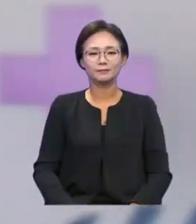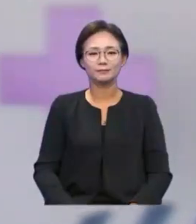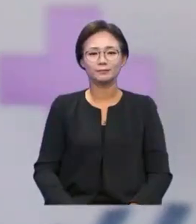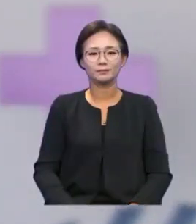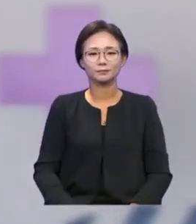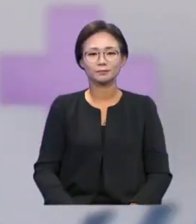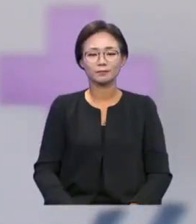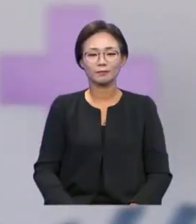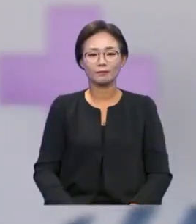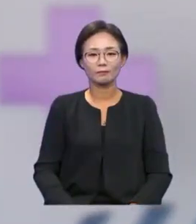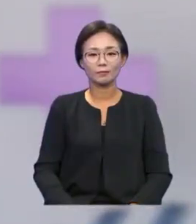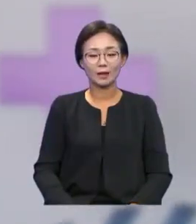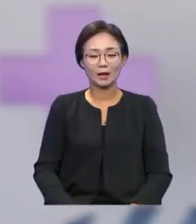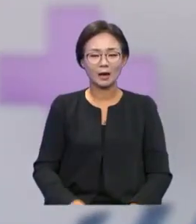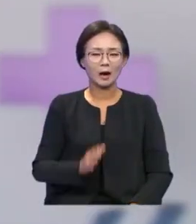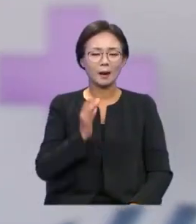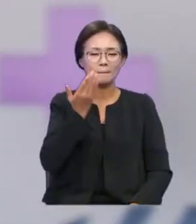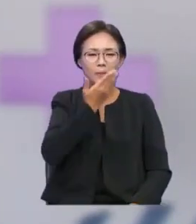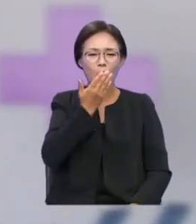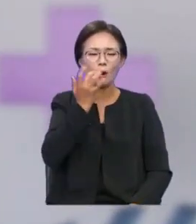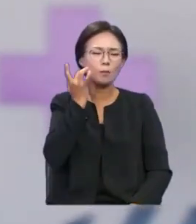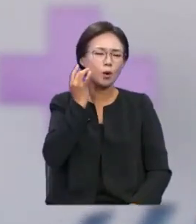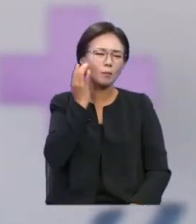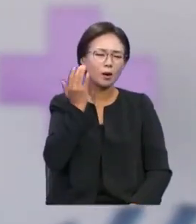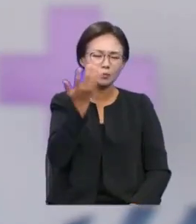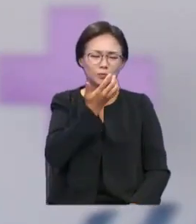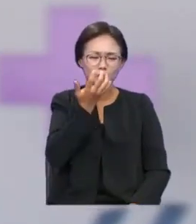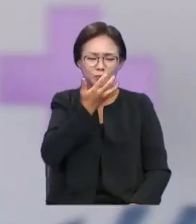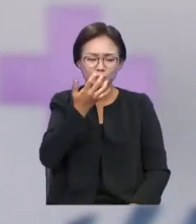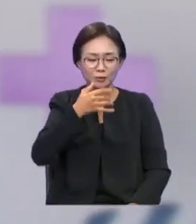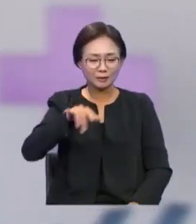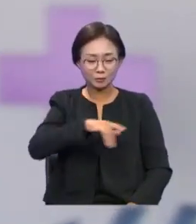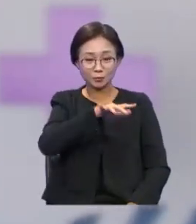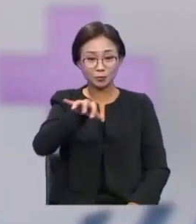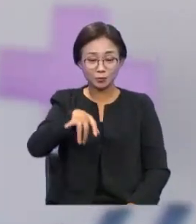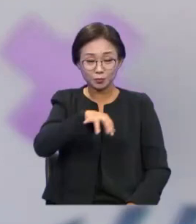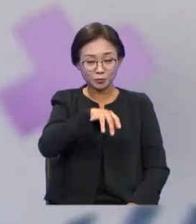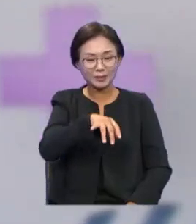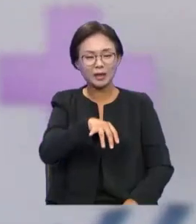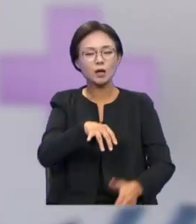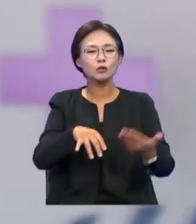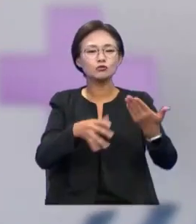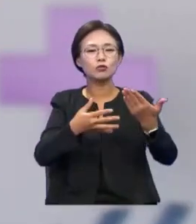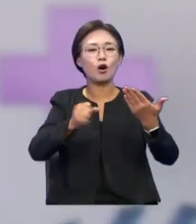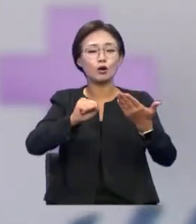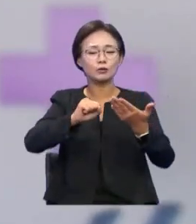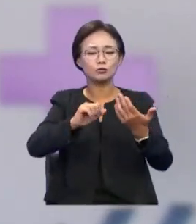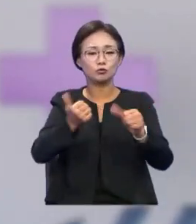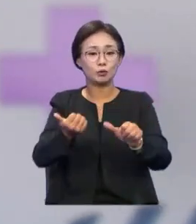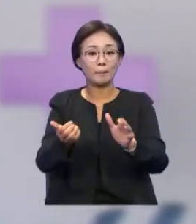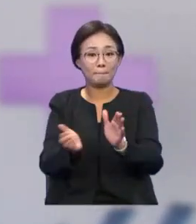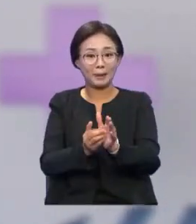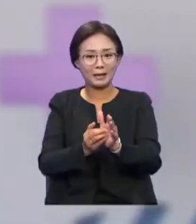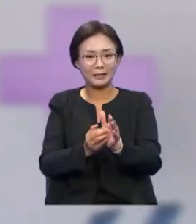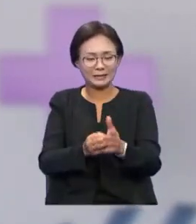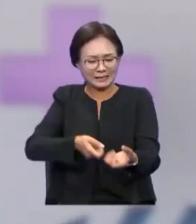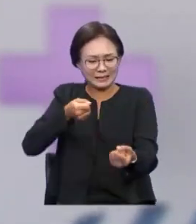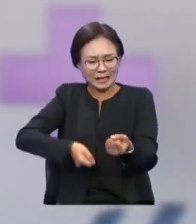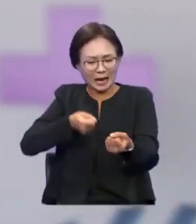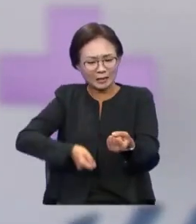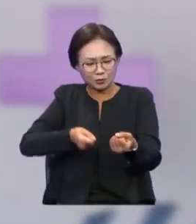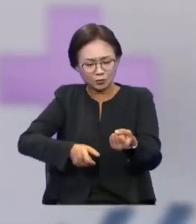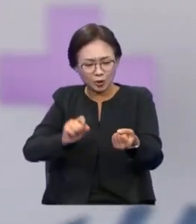무려 1억 마리가 넘는 꿀벌들이 집단 폐사한 브라질의 양봉 농가. 독성이 워낙 강해서 농작물에만 쓰이는 살충제가